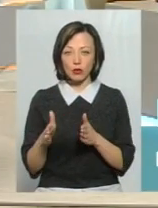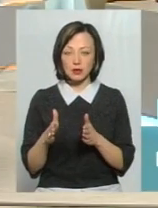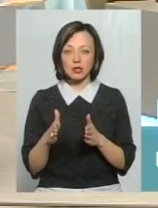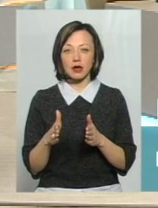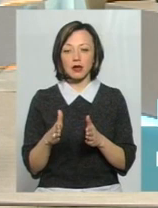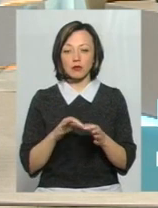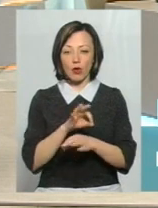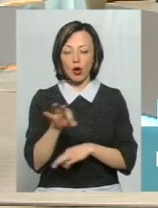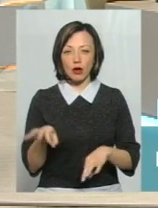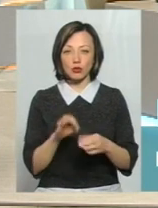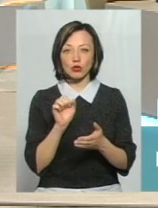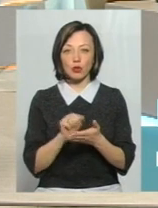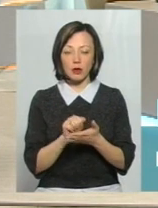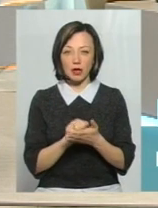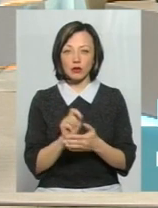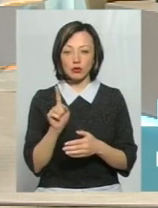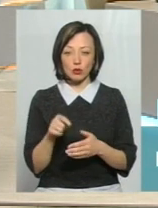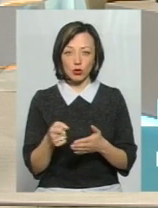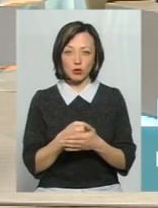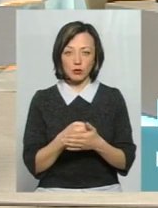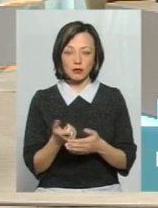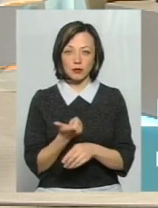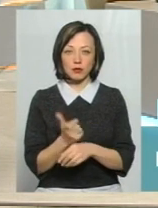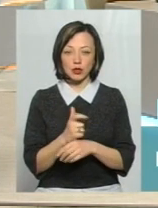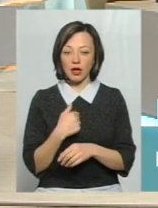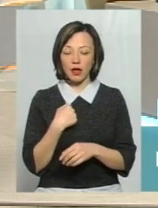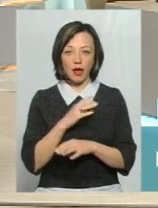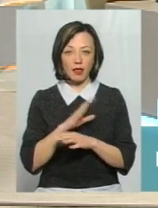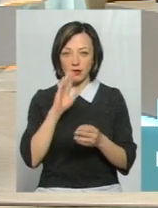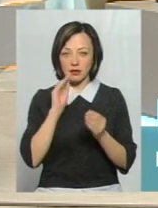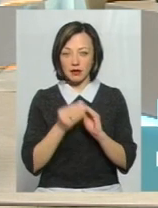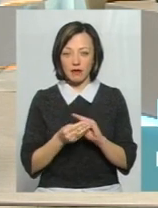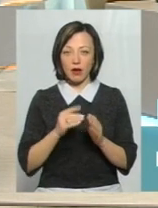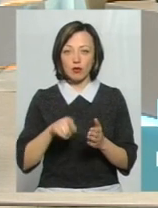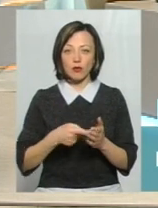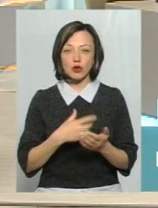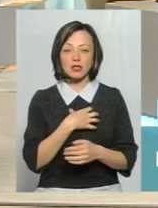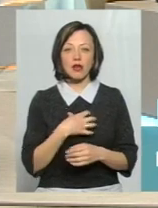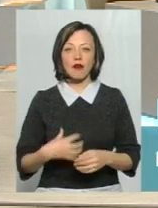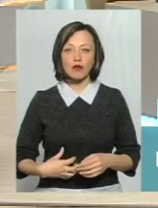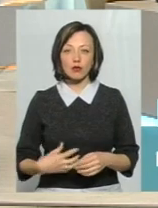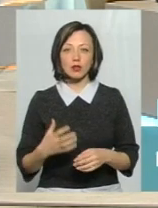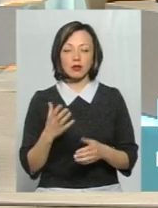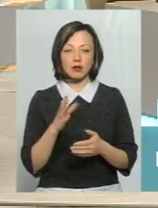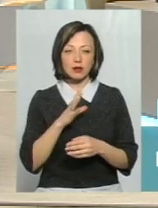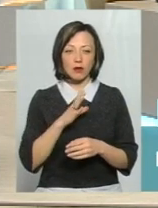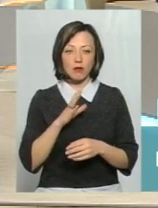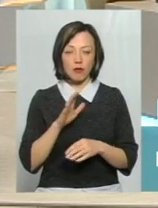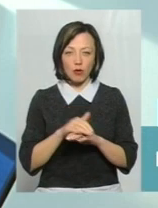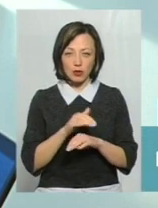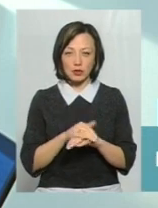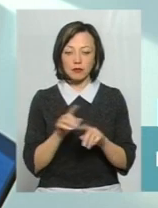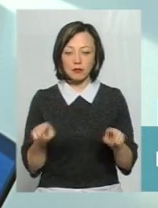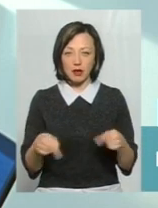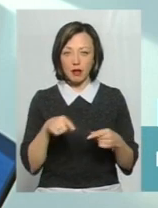проектною документацією, той добився більше. Я не скриваю, що по Славуті молодці, вони підняли це питання,